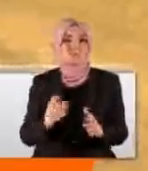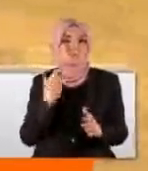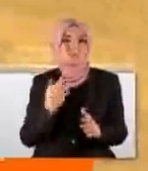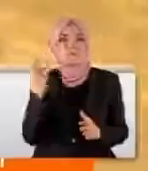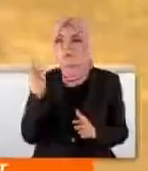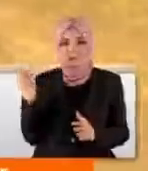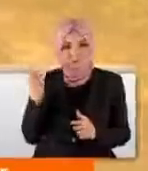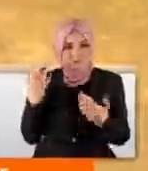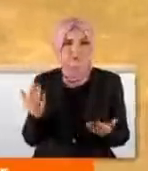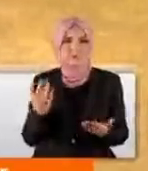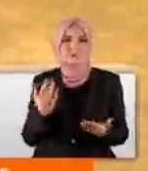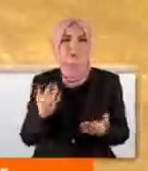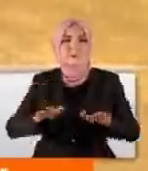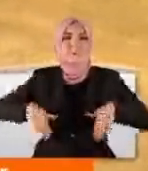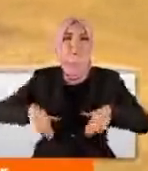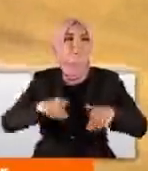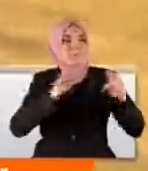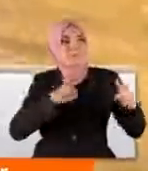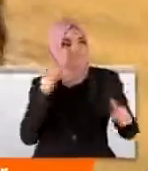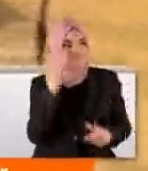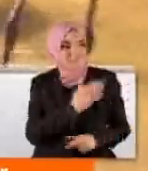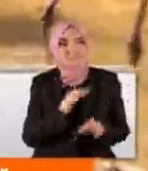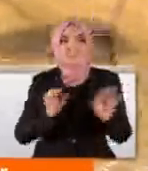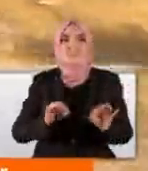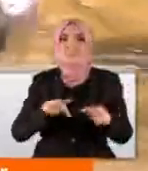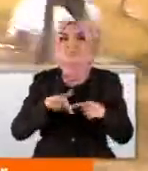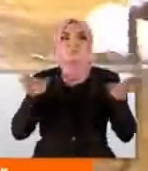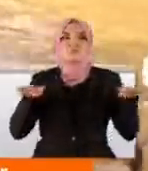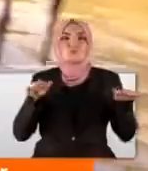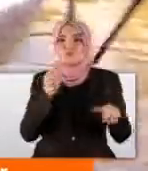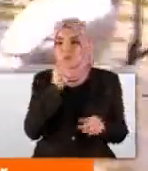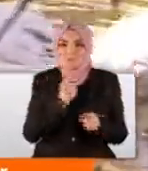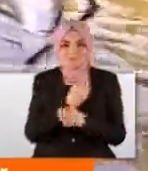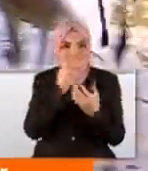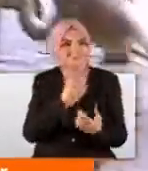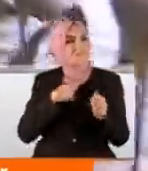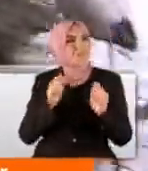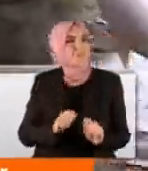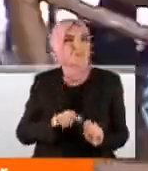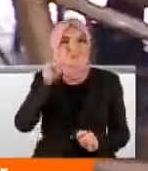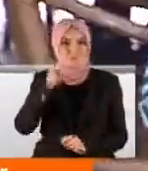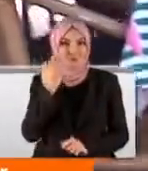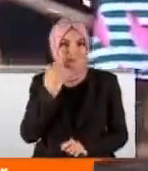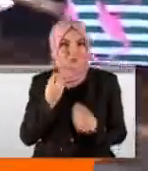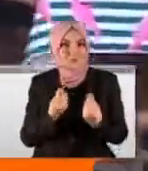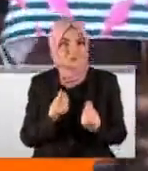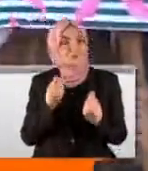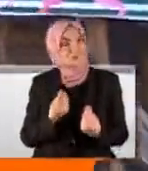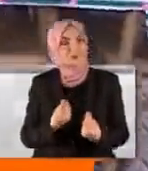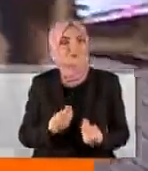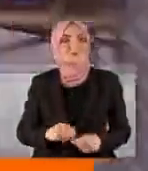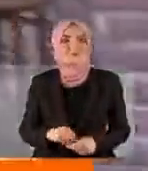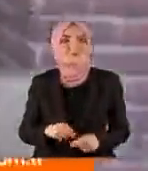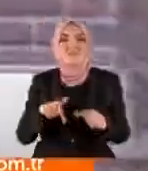parka gittik. Şimdi işte flamingoları besliyoruz. Öyle. Güzel geçiyor mu? Geçiyor, evet. Siz flamingo